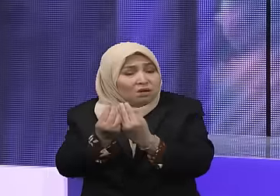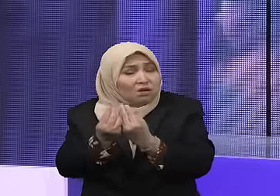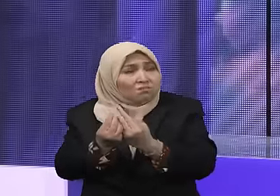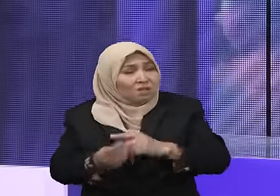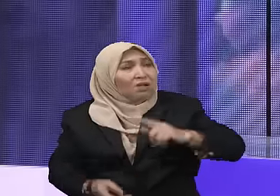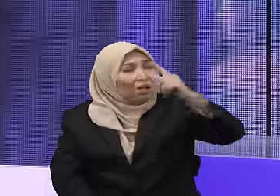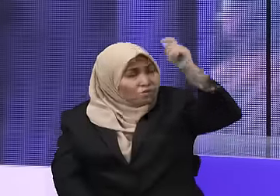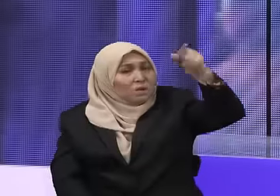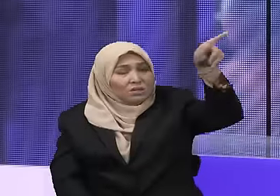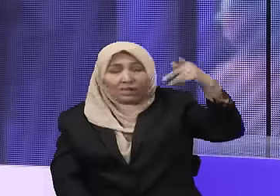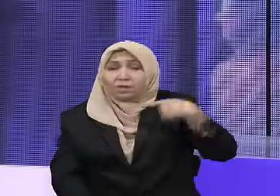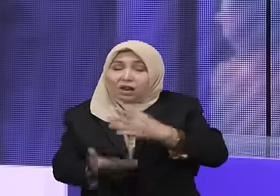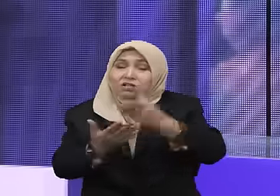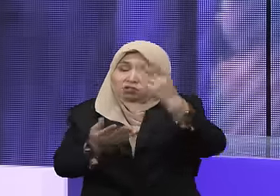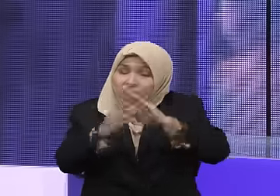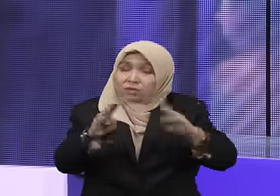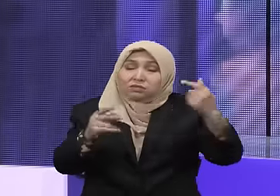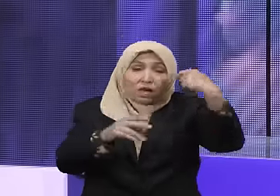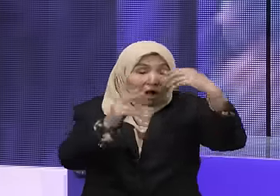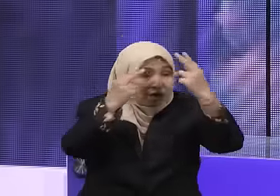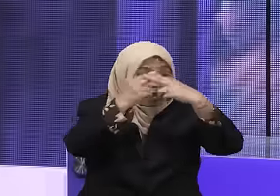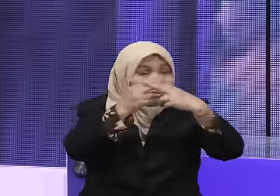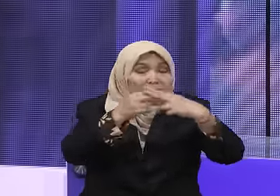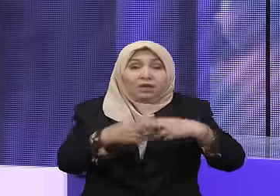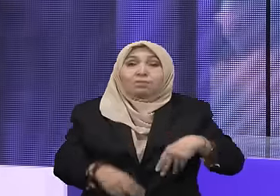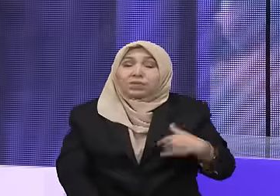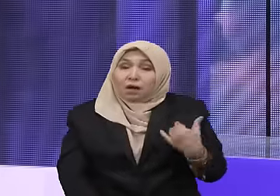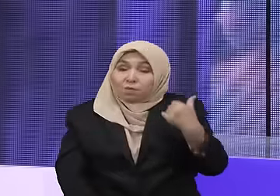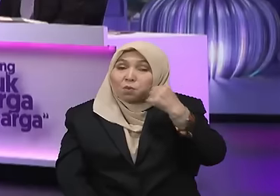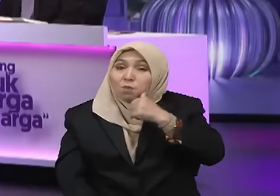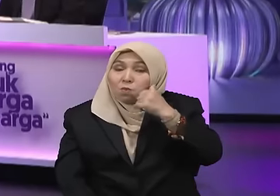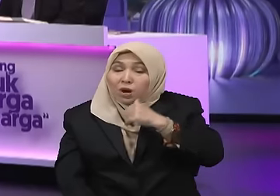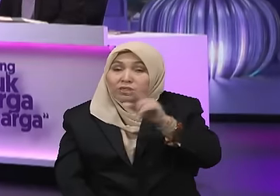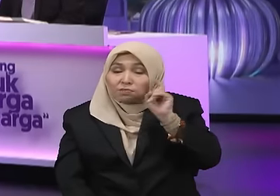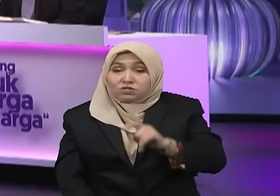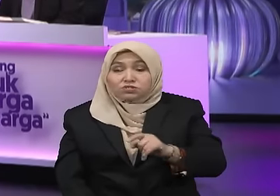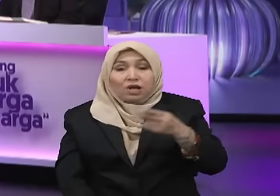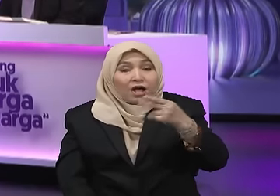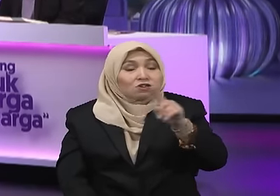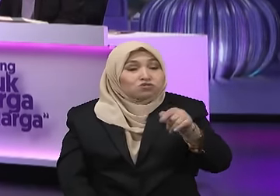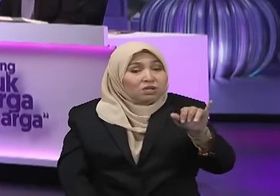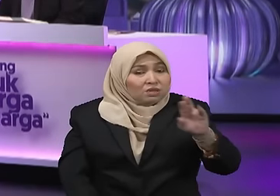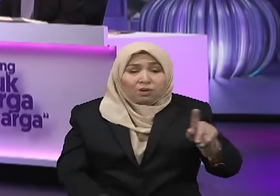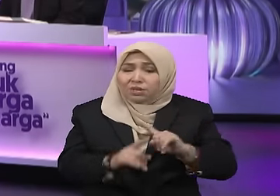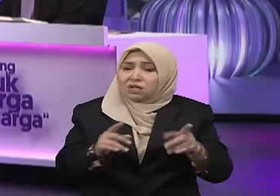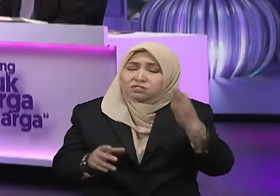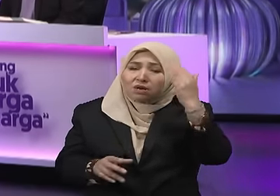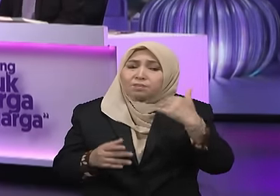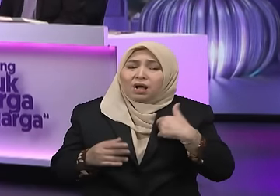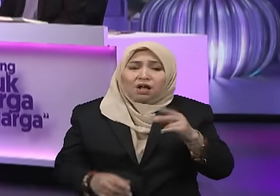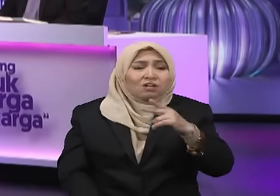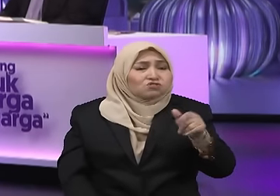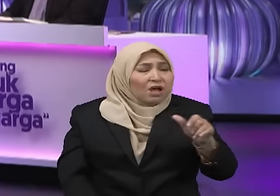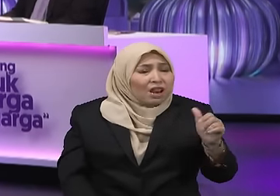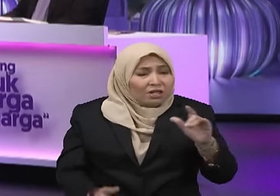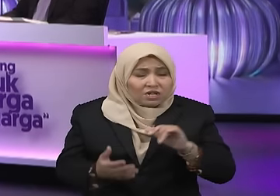rabbi. Kalau kita belajar bahasa Arab, ya, kalau katakan feminin, muannas, dia mesti Hadzihi. Tapi di sini mengapa pula ada hadza lagi?